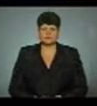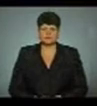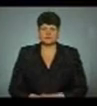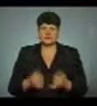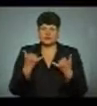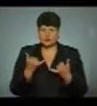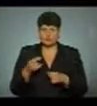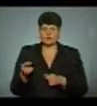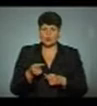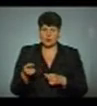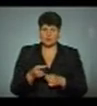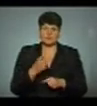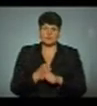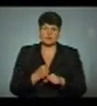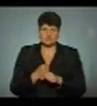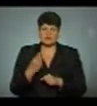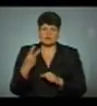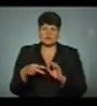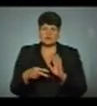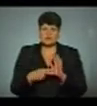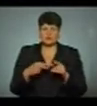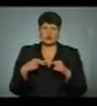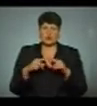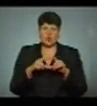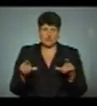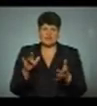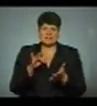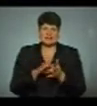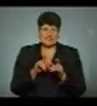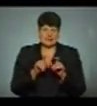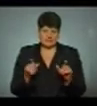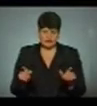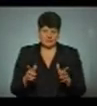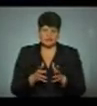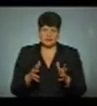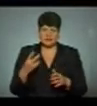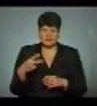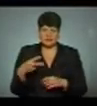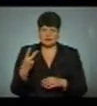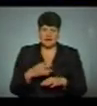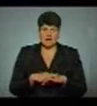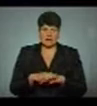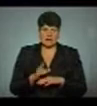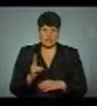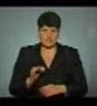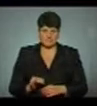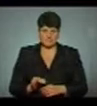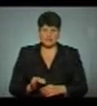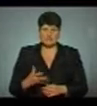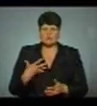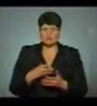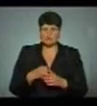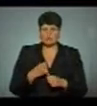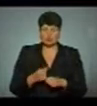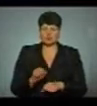Сьогодні в Тернополі функціонує 27 торгових центрів і понад 22 ринки. Роботу свою